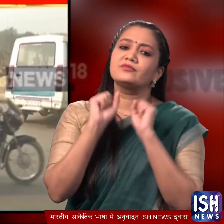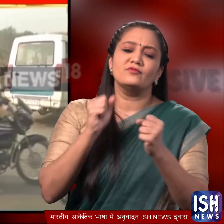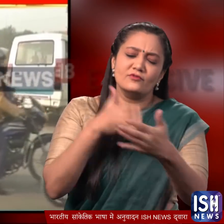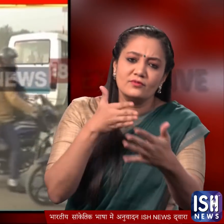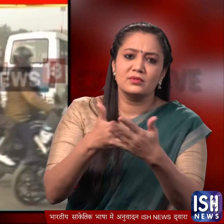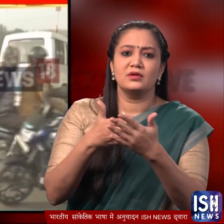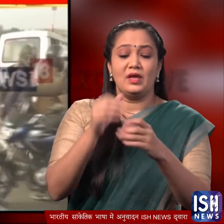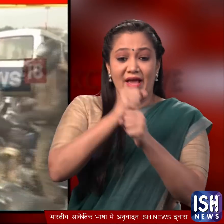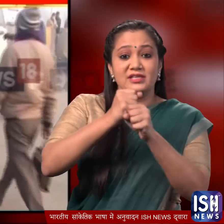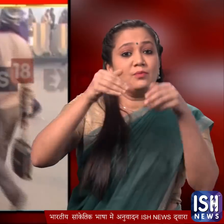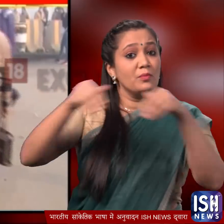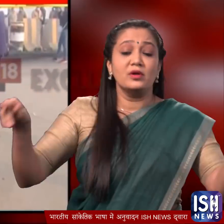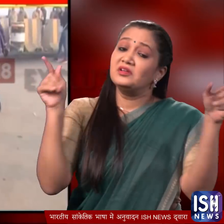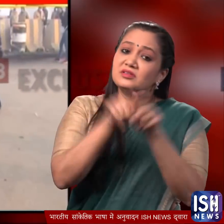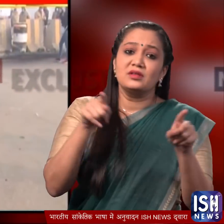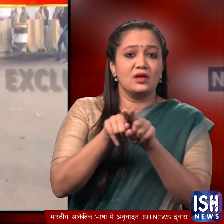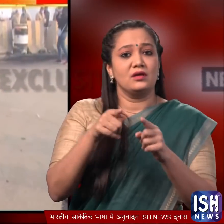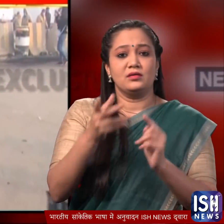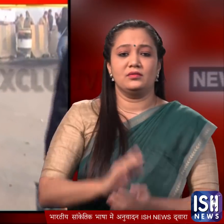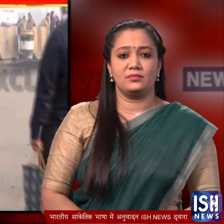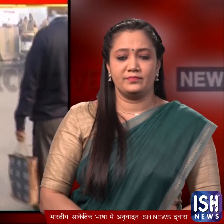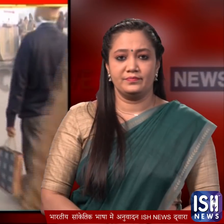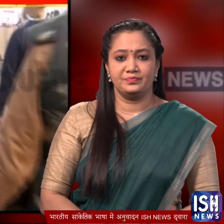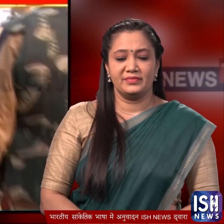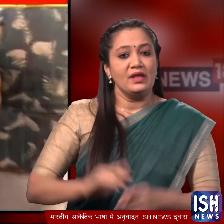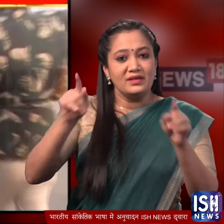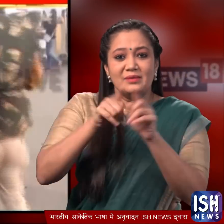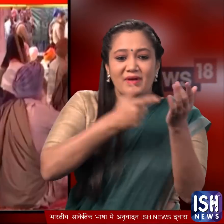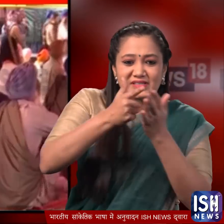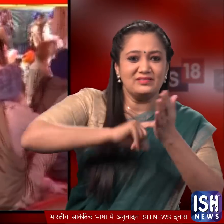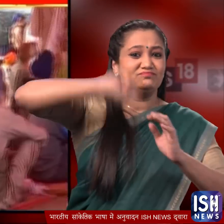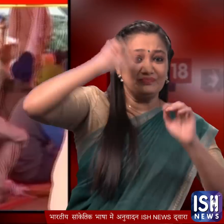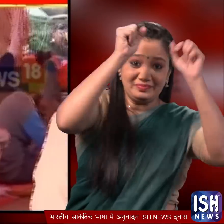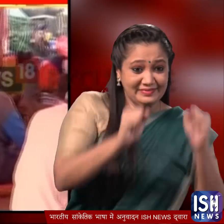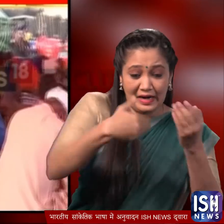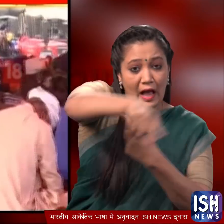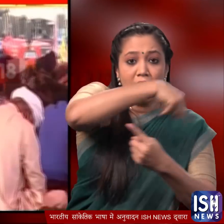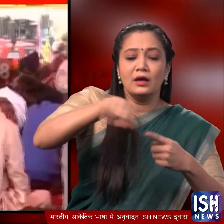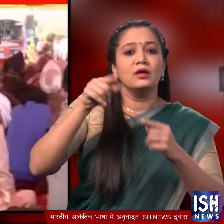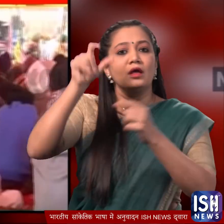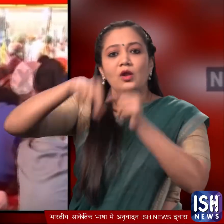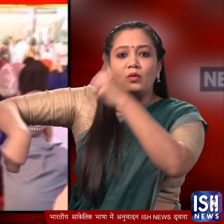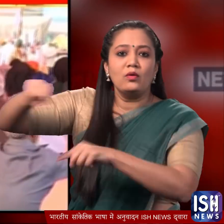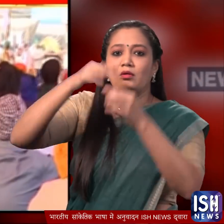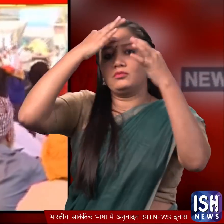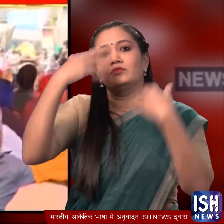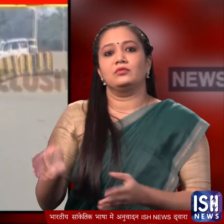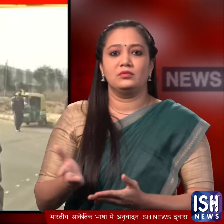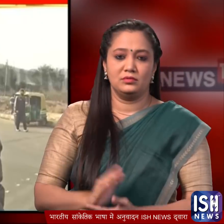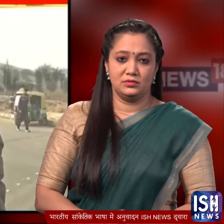हो गया। गाजीपुर बॉर्डर से भी इसी तरह की तस्वीरें सामने आई। वहां भी किसानों का प्रदर्शन लोगों के लिए परेशानी का सबब बन